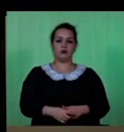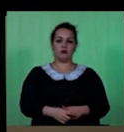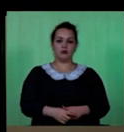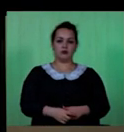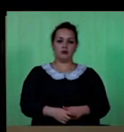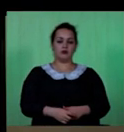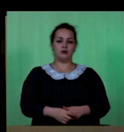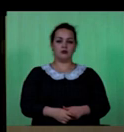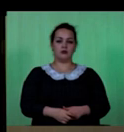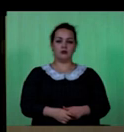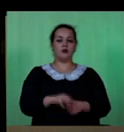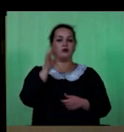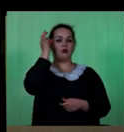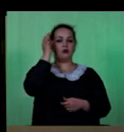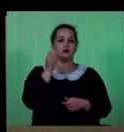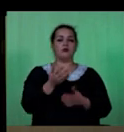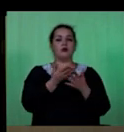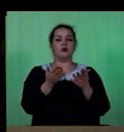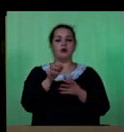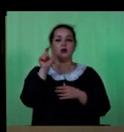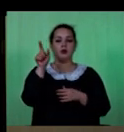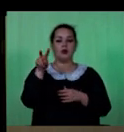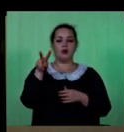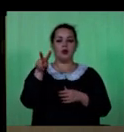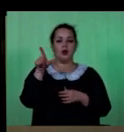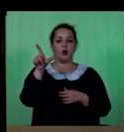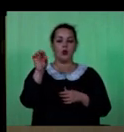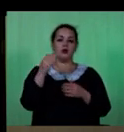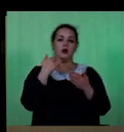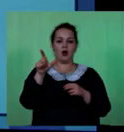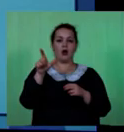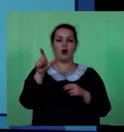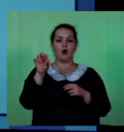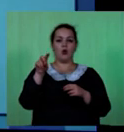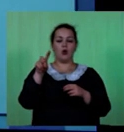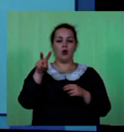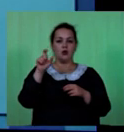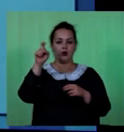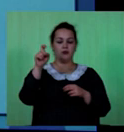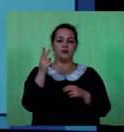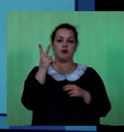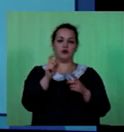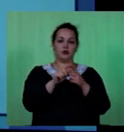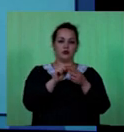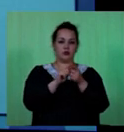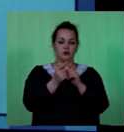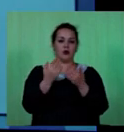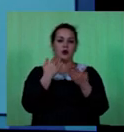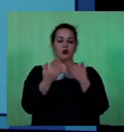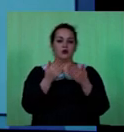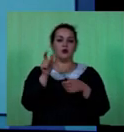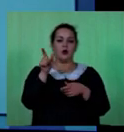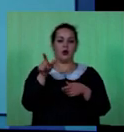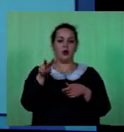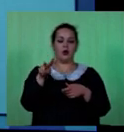Давайте вспомним, какие глаголы относятся ко второму спряжению. Ко второму спряжению относятся